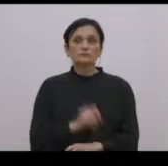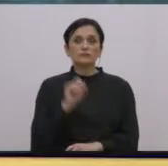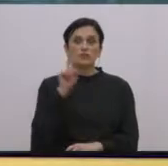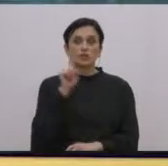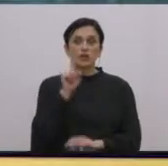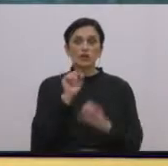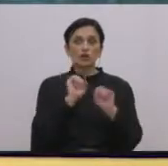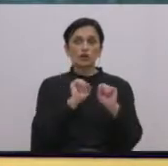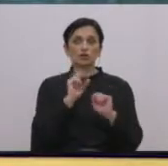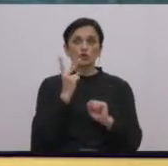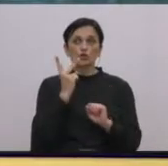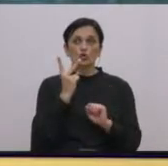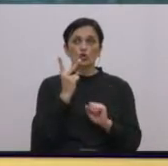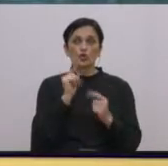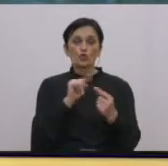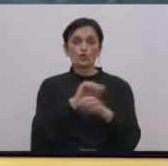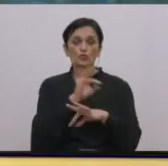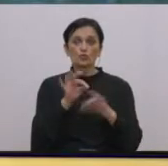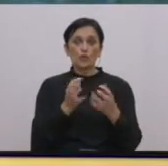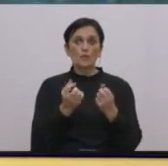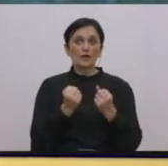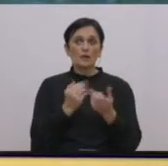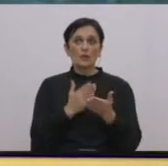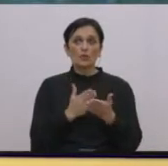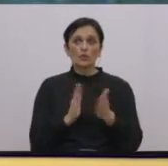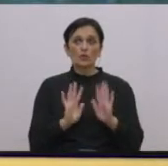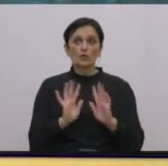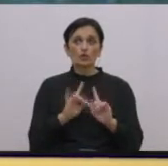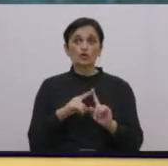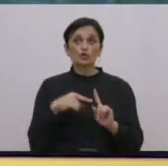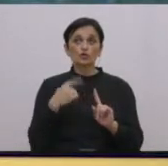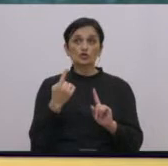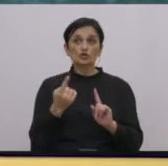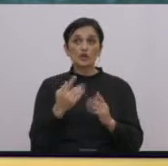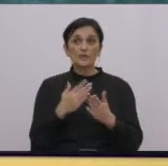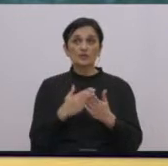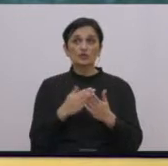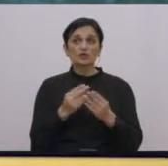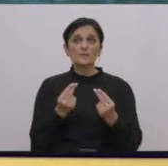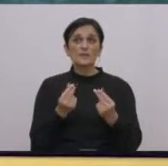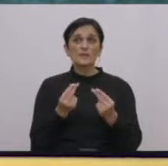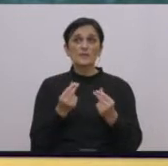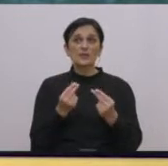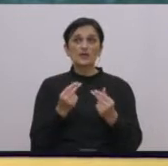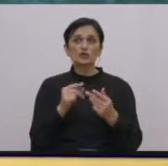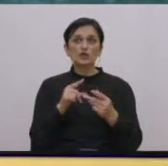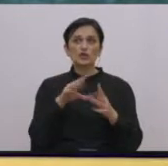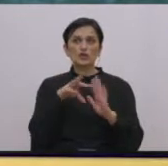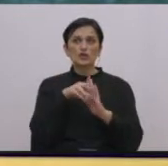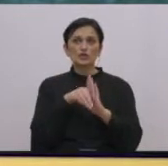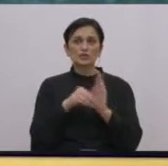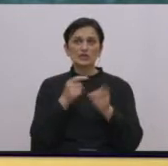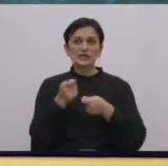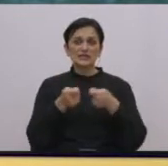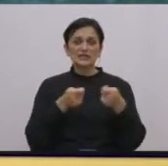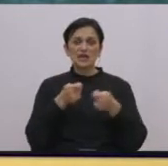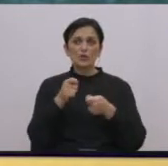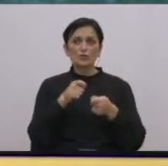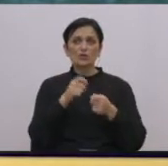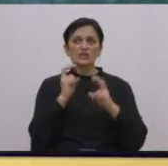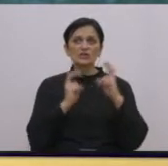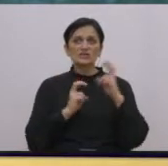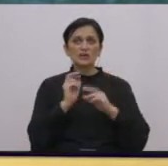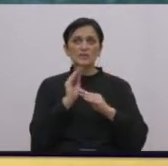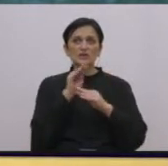Tertmeti mokhre, ori წინააღმდეგი proiecte მიღებული არ არის. Შემდეგი გახლავთ ფინანსურ კონგლომერატში შემავალი რეგულირებული საწარმოების